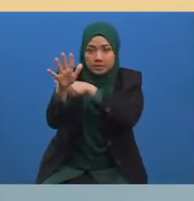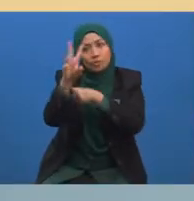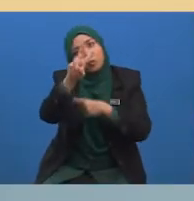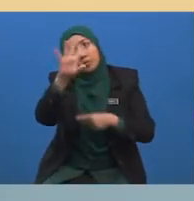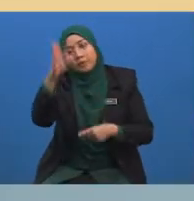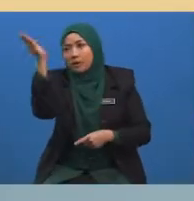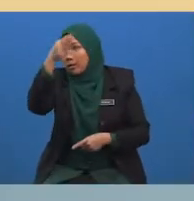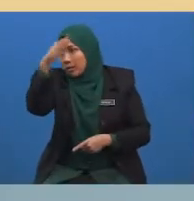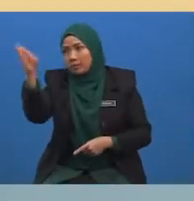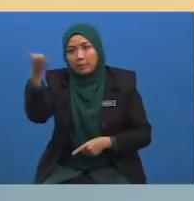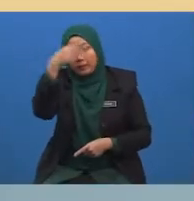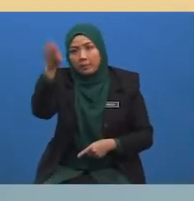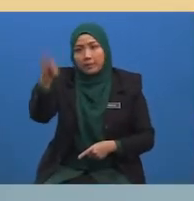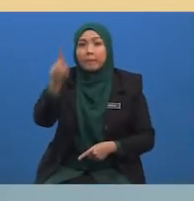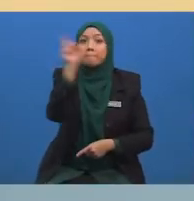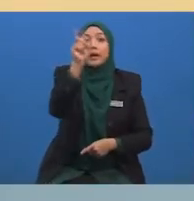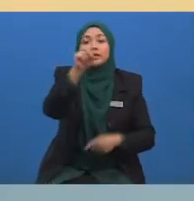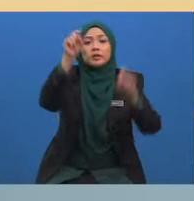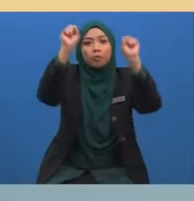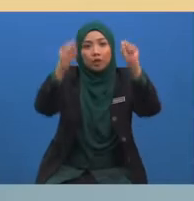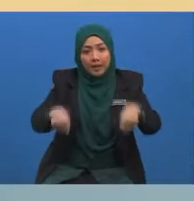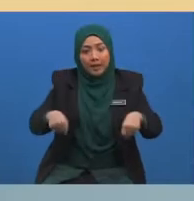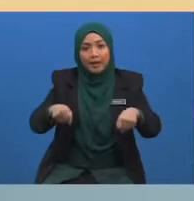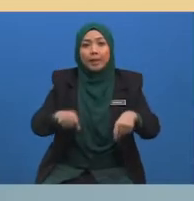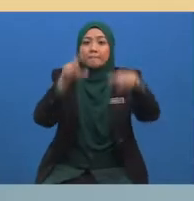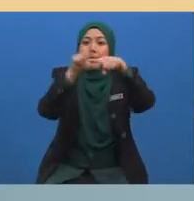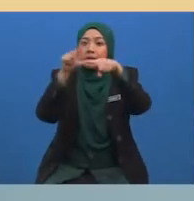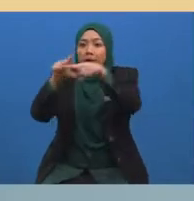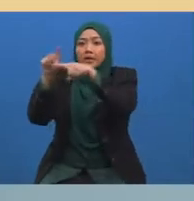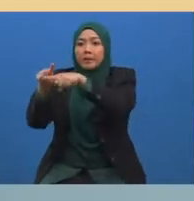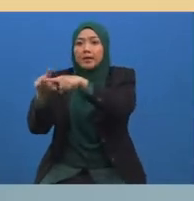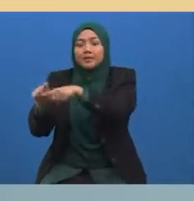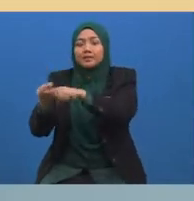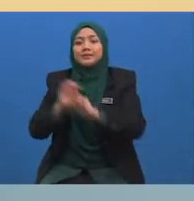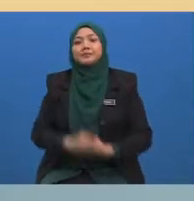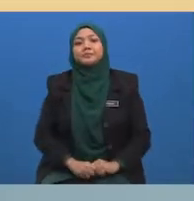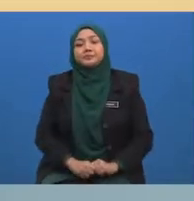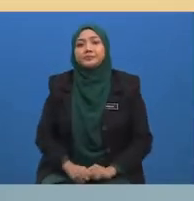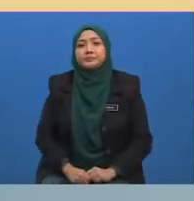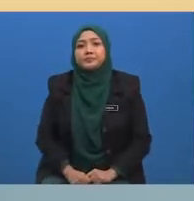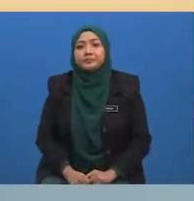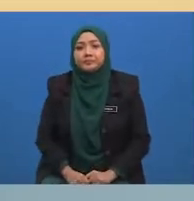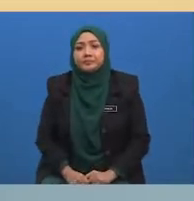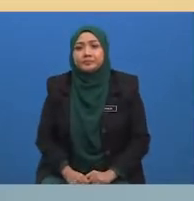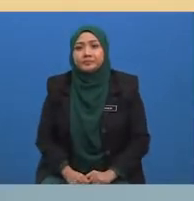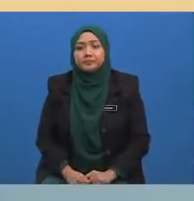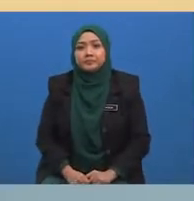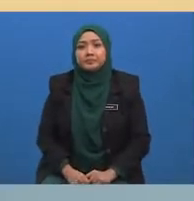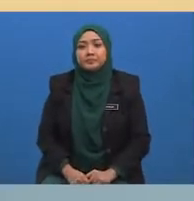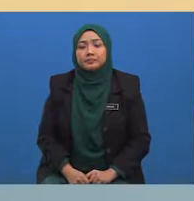Murid-murid tentu tidak sabar untuk lihat apa yang akan berlaku pada akhir permainan kita